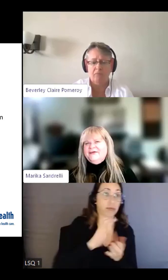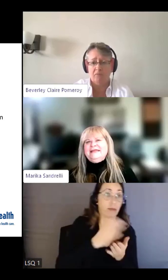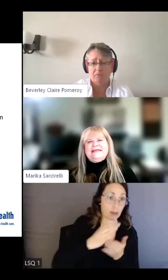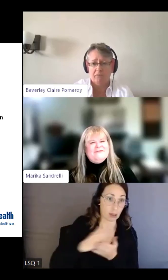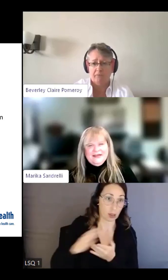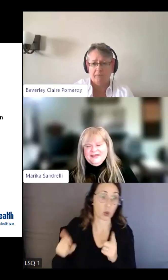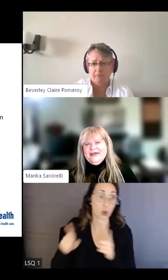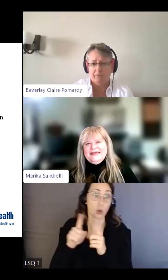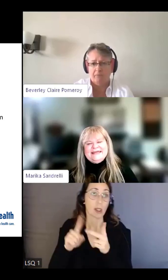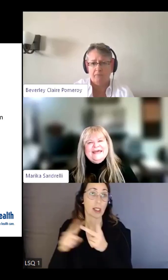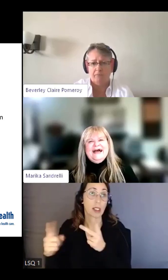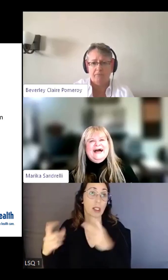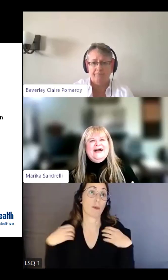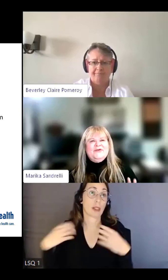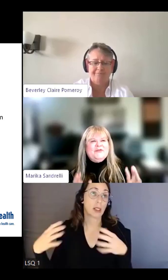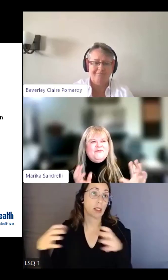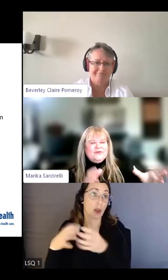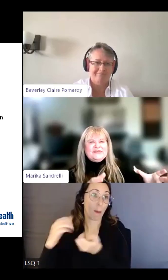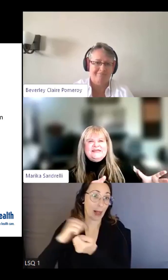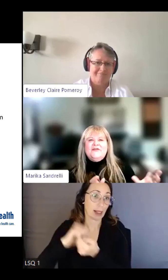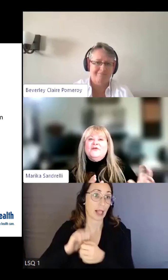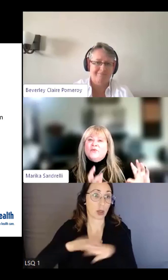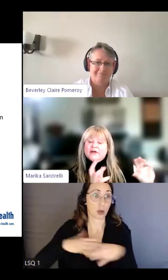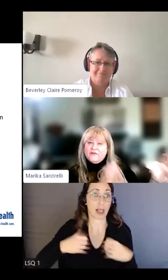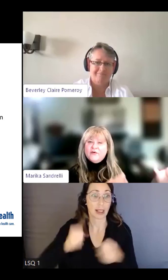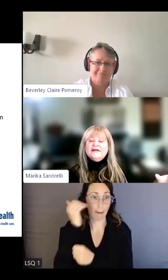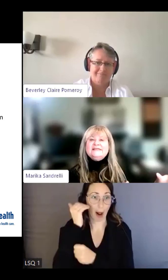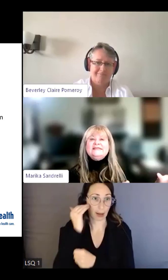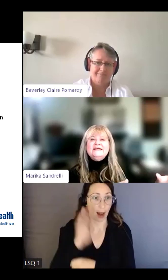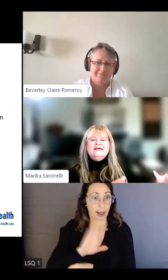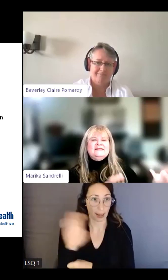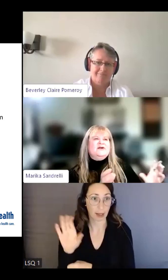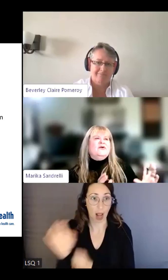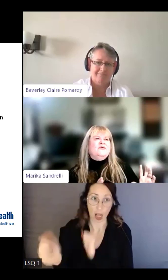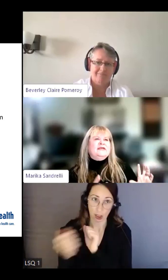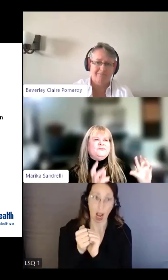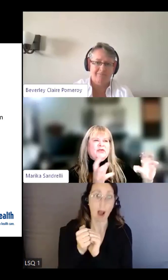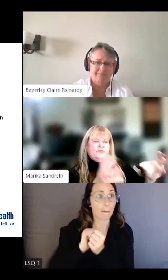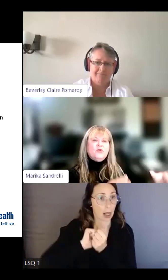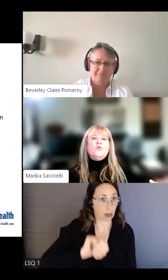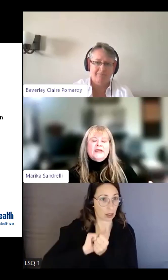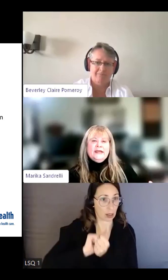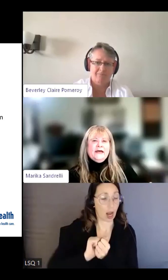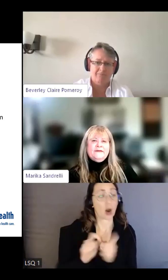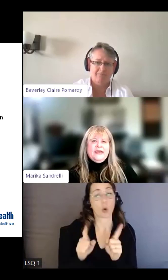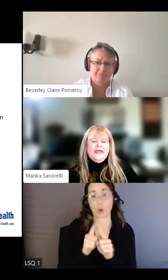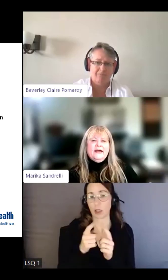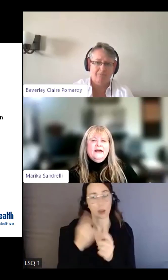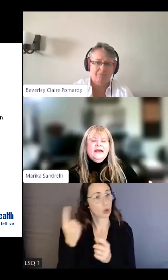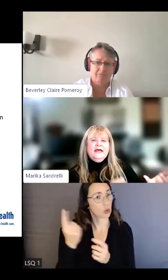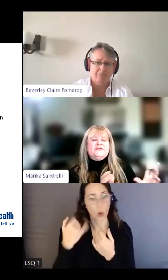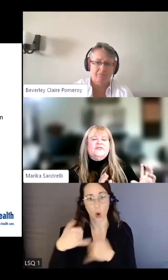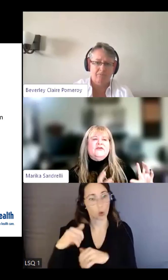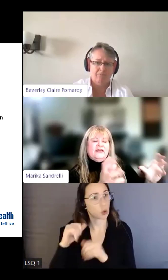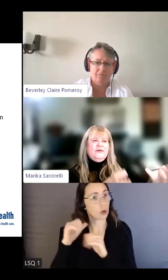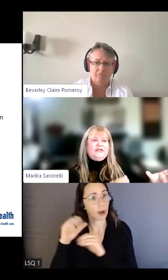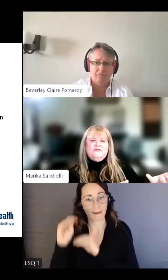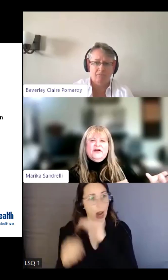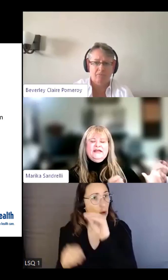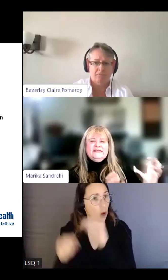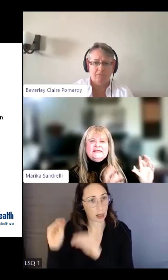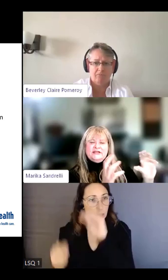continuons éternellement l'évaluation. Et donc, les gens, c'est souvent des gens qui travaillent dans les soins de santé.